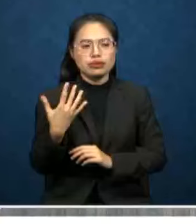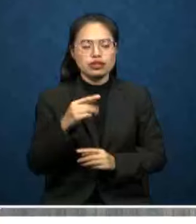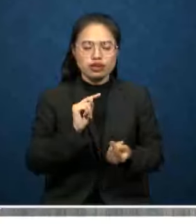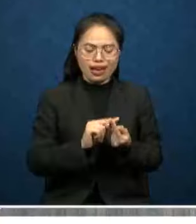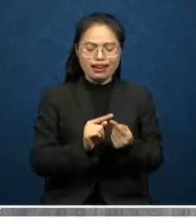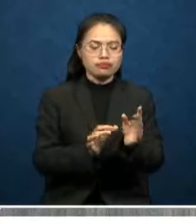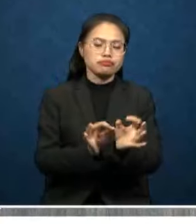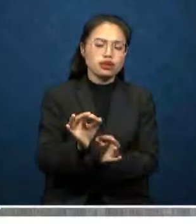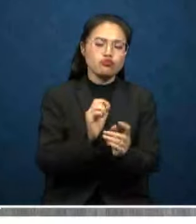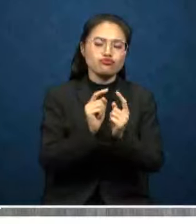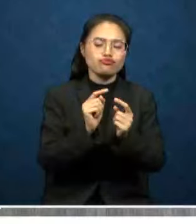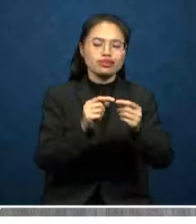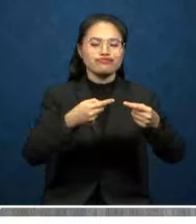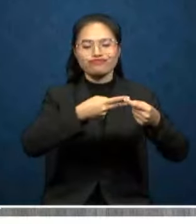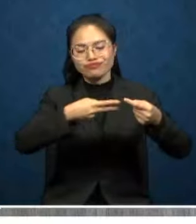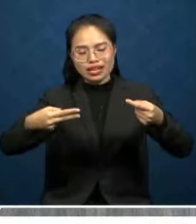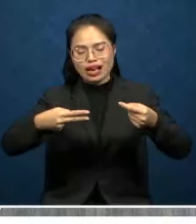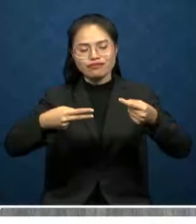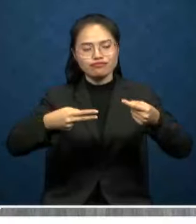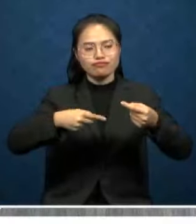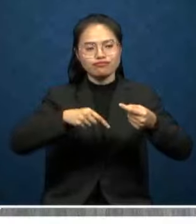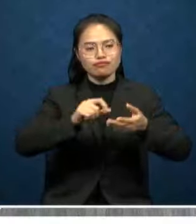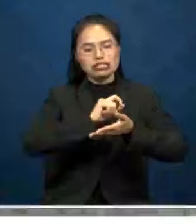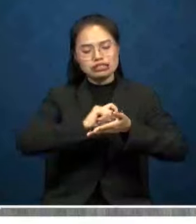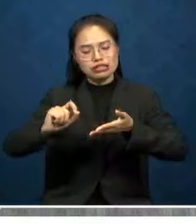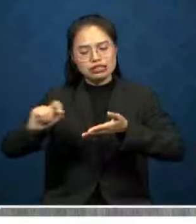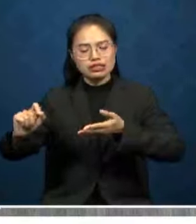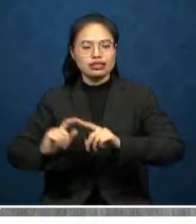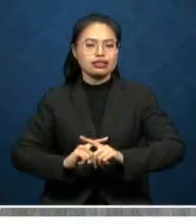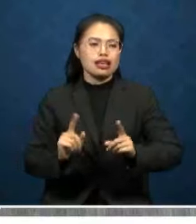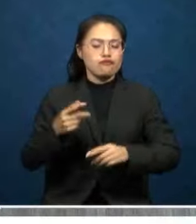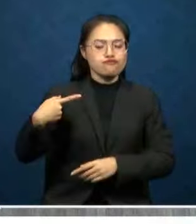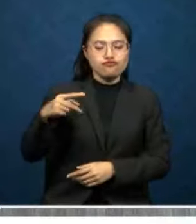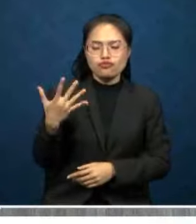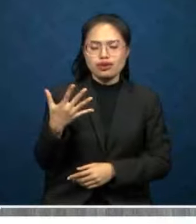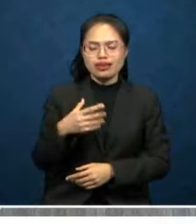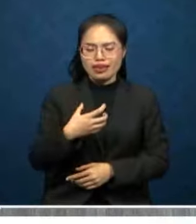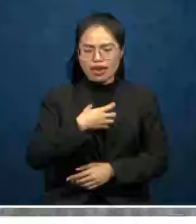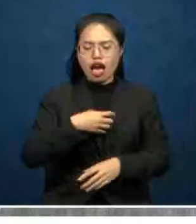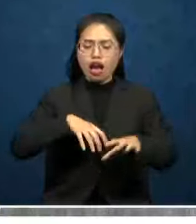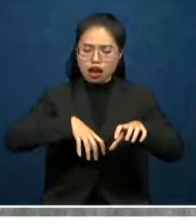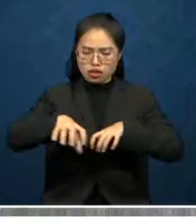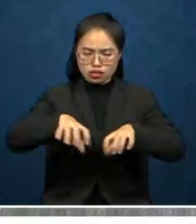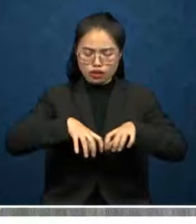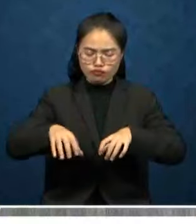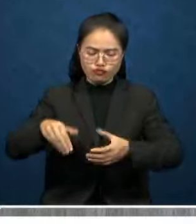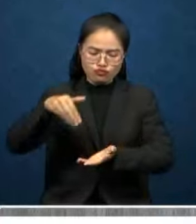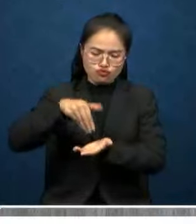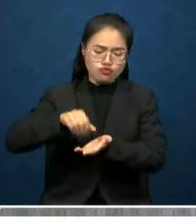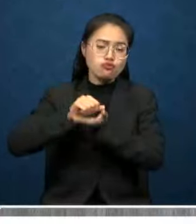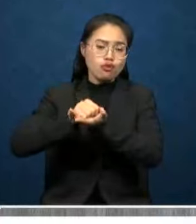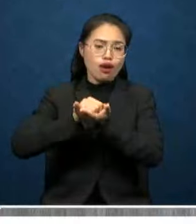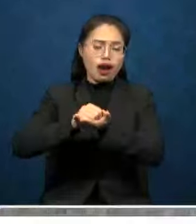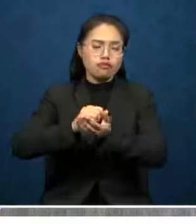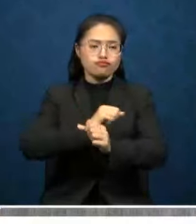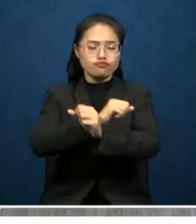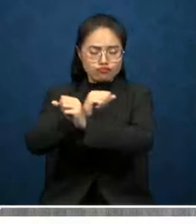หนังสือแต่ไม่ได้ประโยชน์หรอกครับท่านต้องจัดให้มีพื้นที่ปลอดภัยให้ได้ก่อนอย่างน้อย